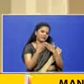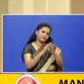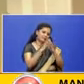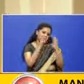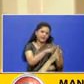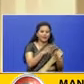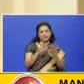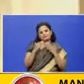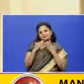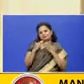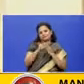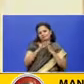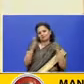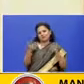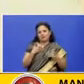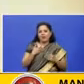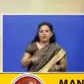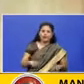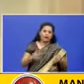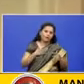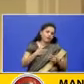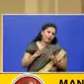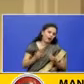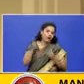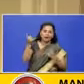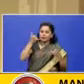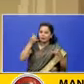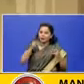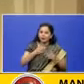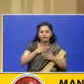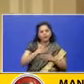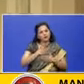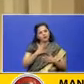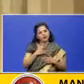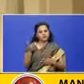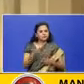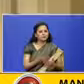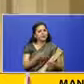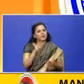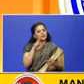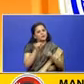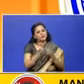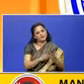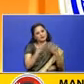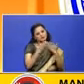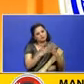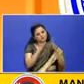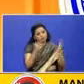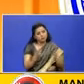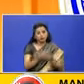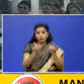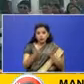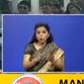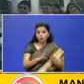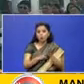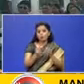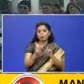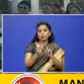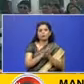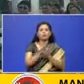यू सर, थैंक यू सर। मेरा जीवन धन्य हो गया आपसे बात करके। बिपिन भाई का बहुत बहुत धन्यवाद। आइए अब मोढेरा गांव